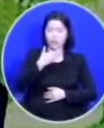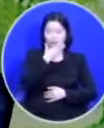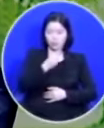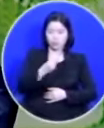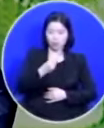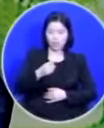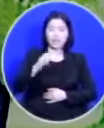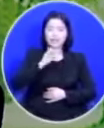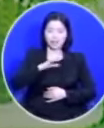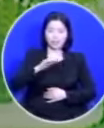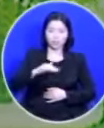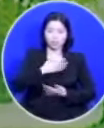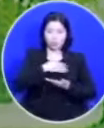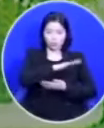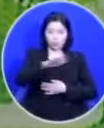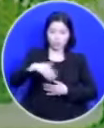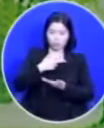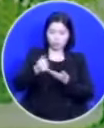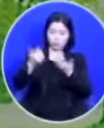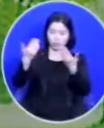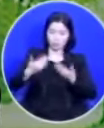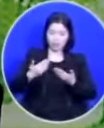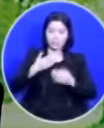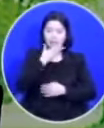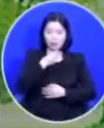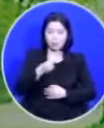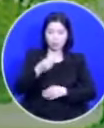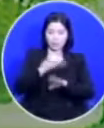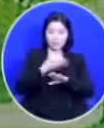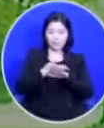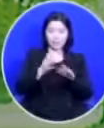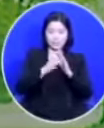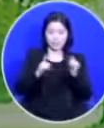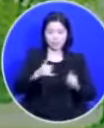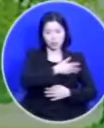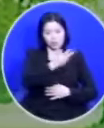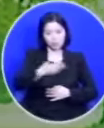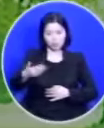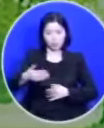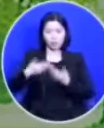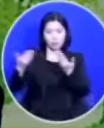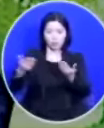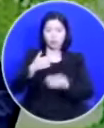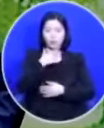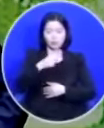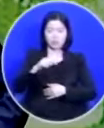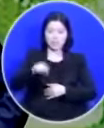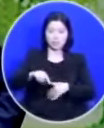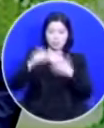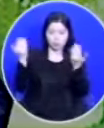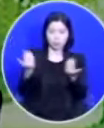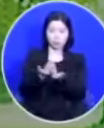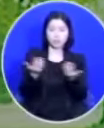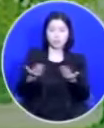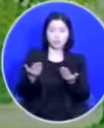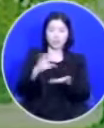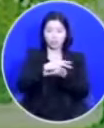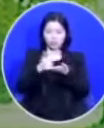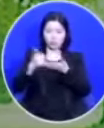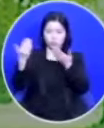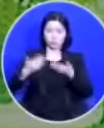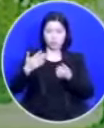주님께 받은 행복을 다른 사람들에게 흘려 보내고 싶을 뿐입니다 이 모든 일은 주님이 주신